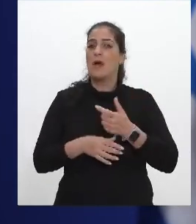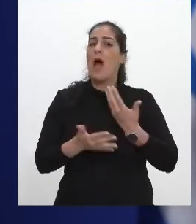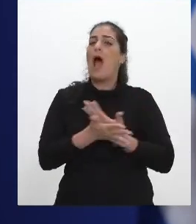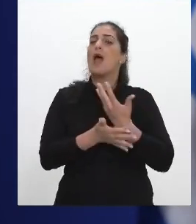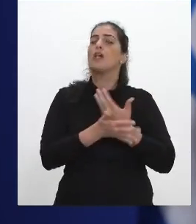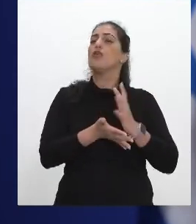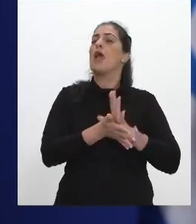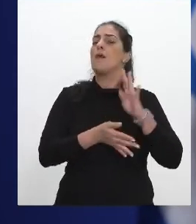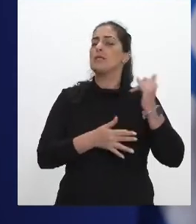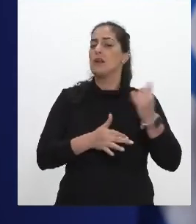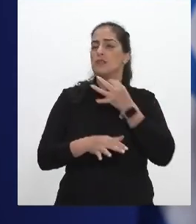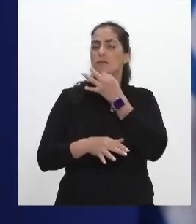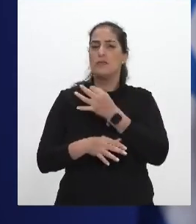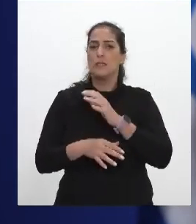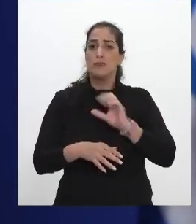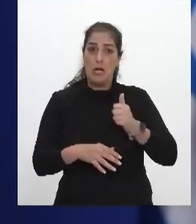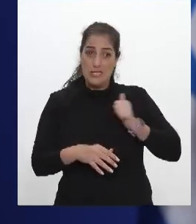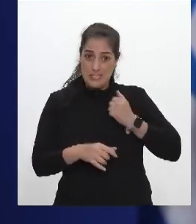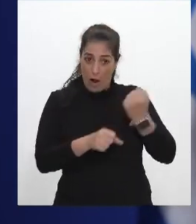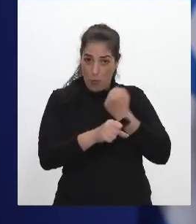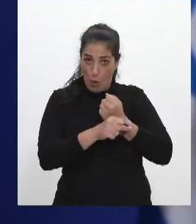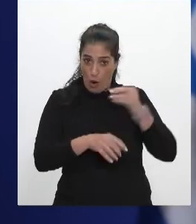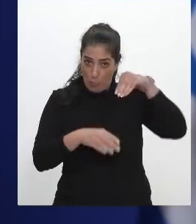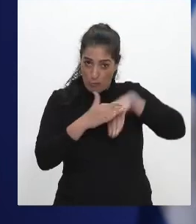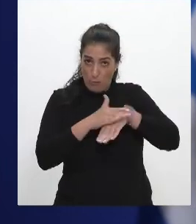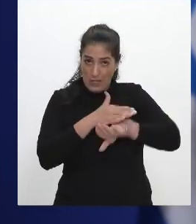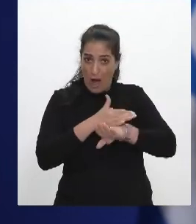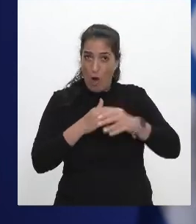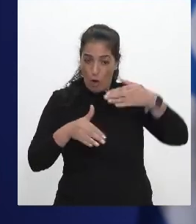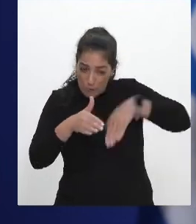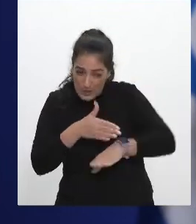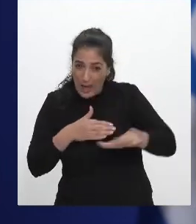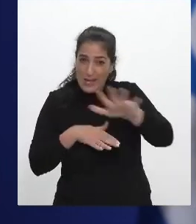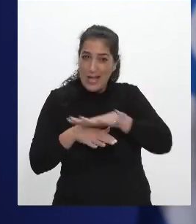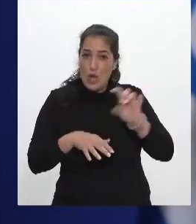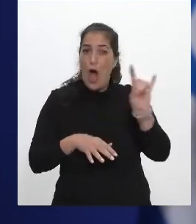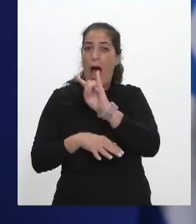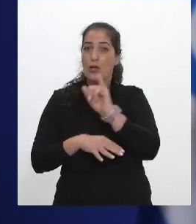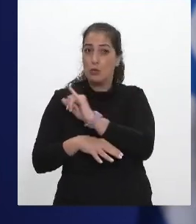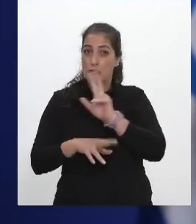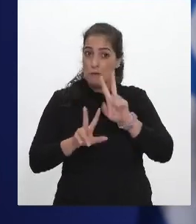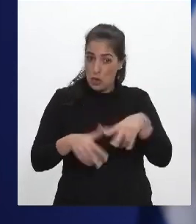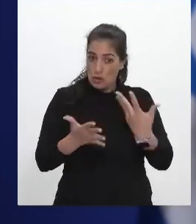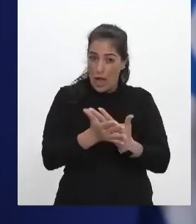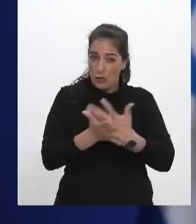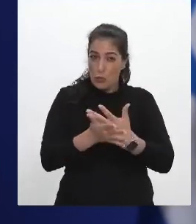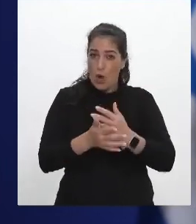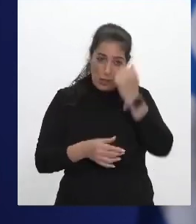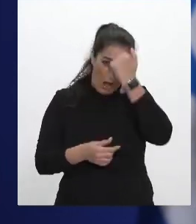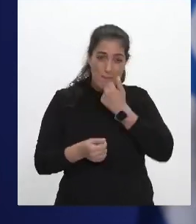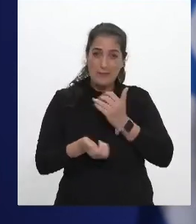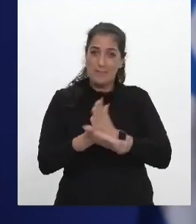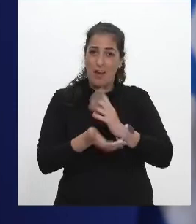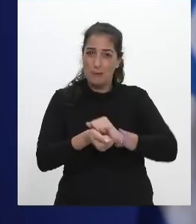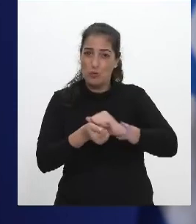14 האם צהל פועל בתוך המנהרות הת קיות באזור חניונים והאם יש עדויות לשחיקה של חמאס גם מדרום